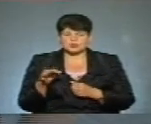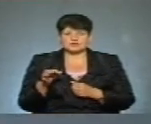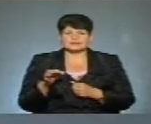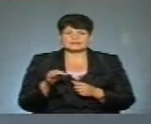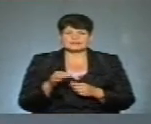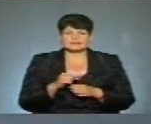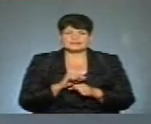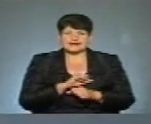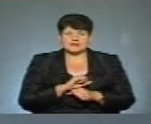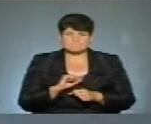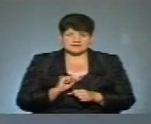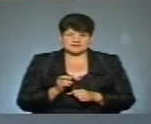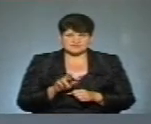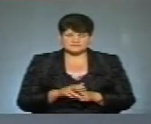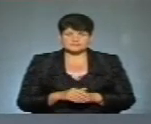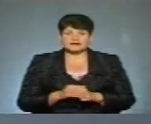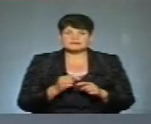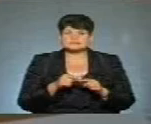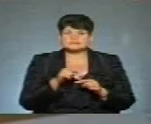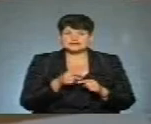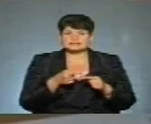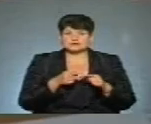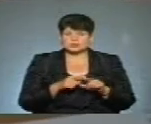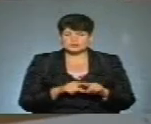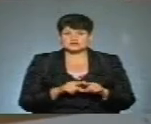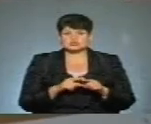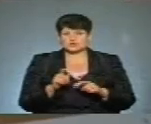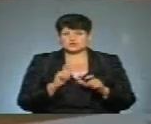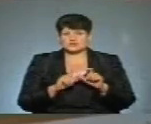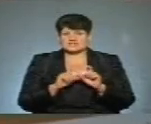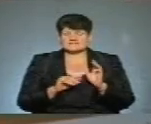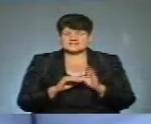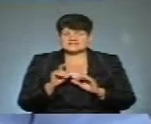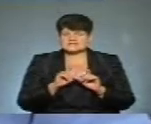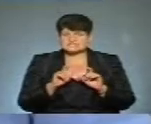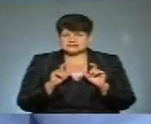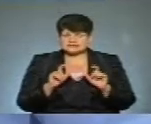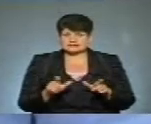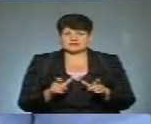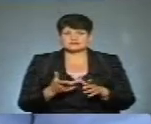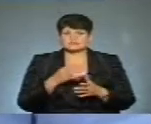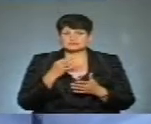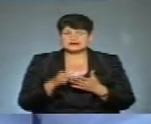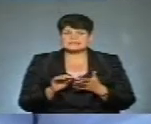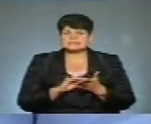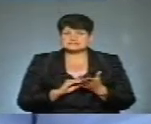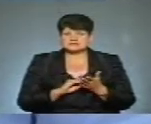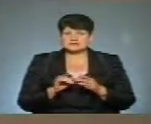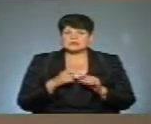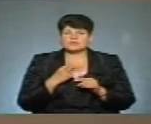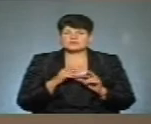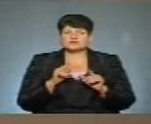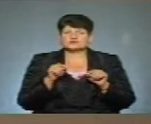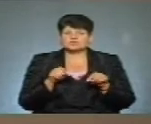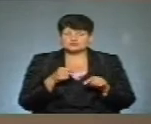магістр. А це Тернопільський технічний університет. Відповідальний секретар приймальної комісії вишу Василь Кобельник розповідає, як